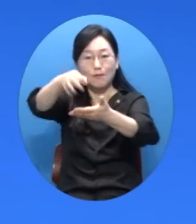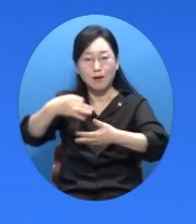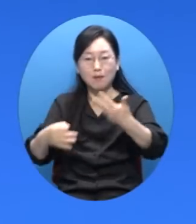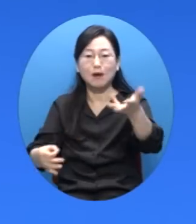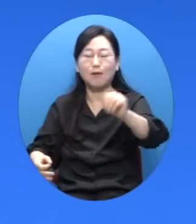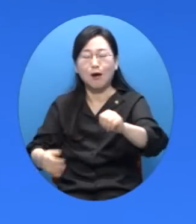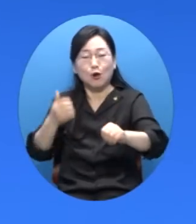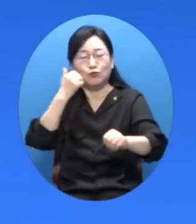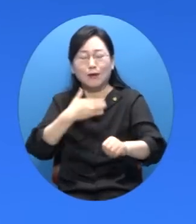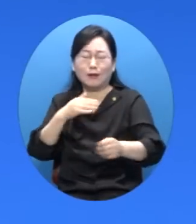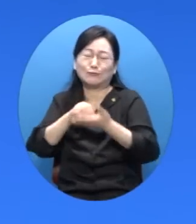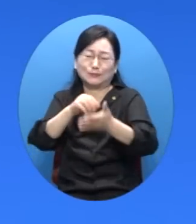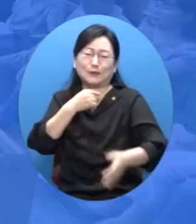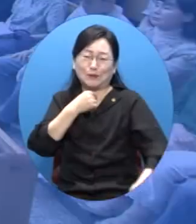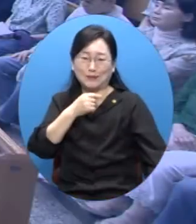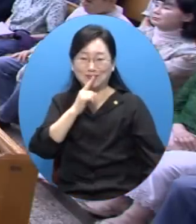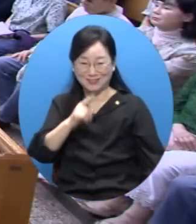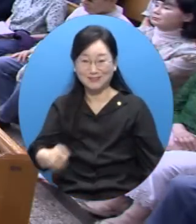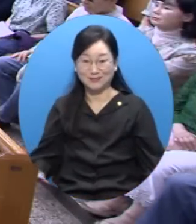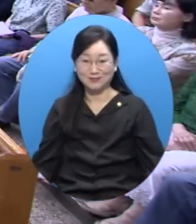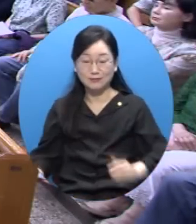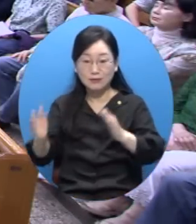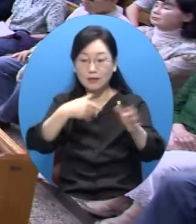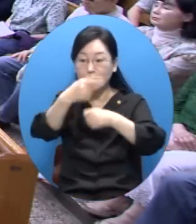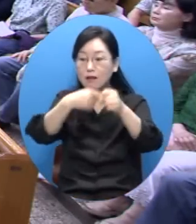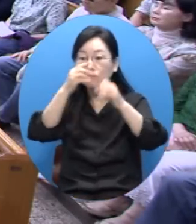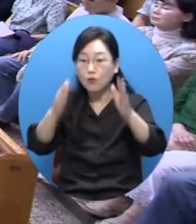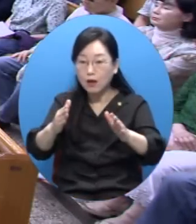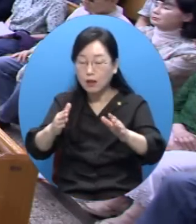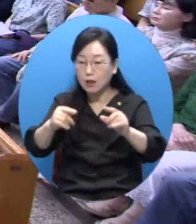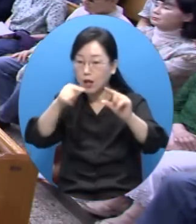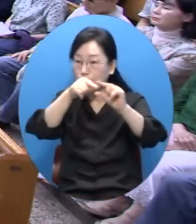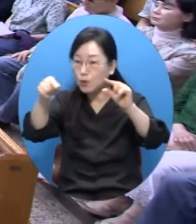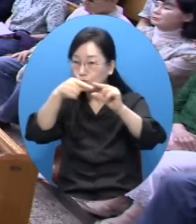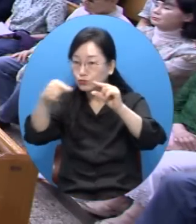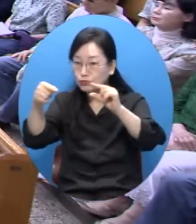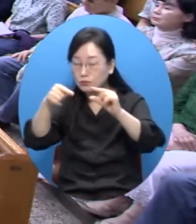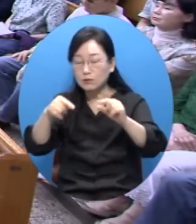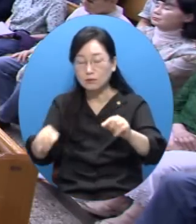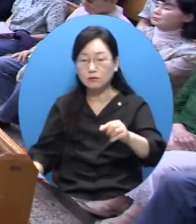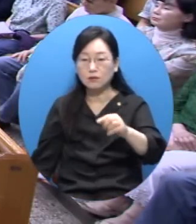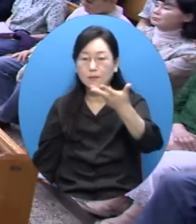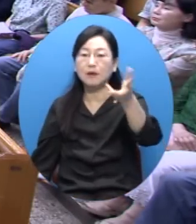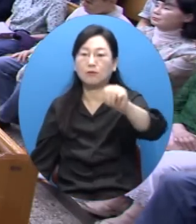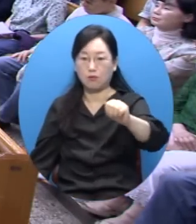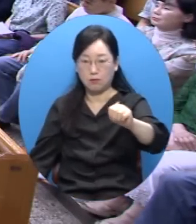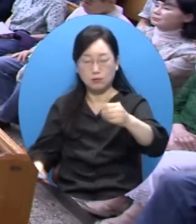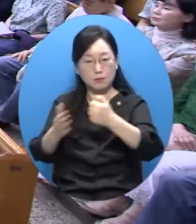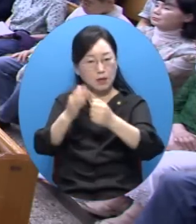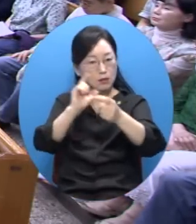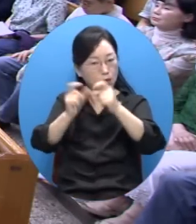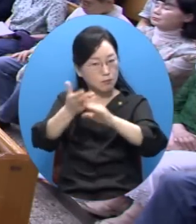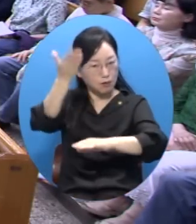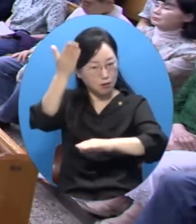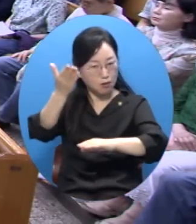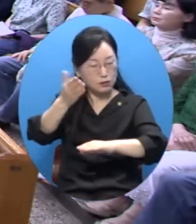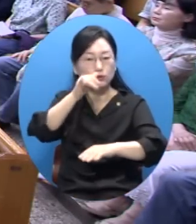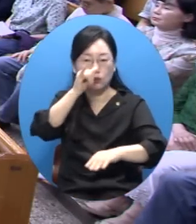회사 들어가야 되겠다고. 평균 연봉 그러니까 아마 간부들 훨씬 더 많이 받겠죠.